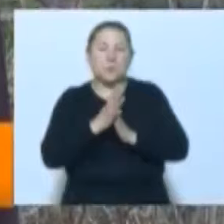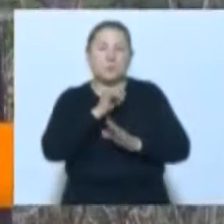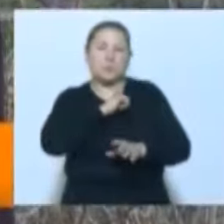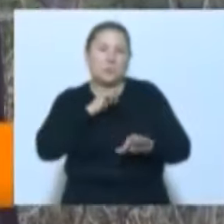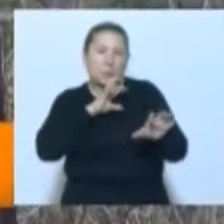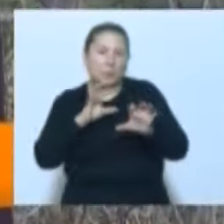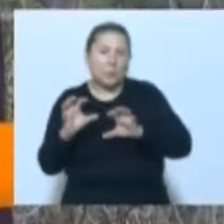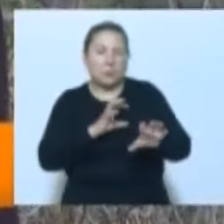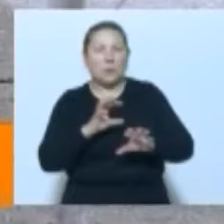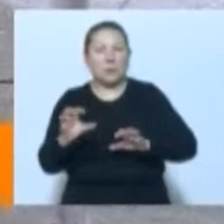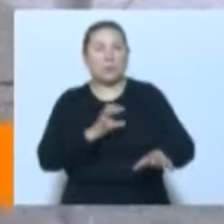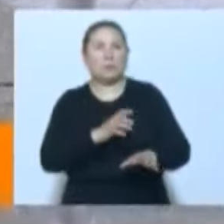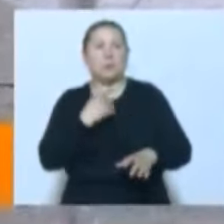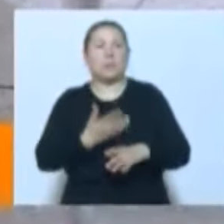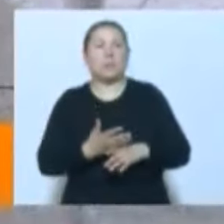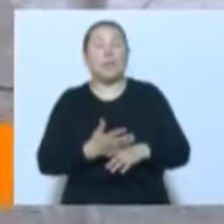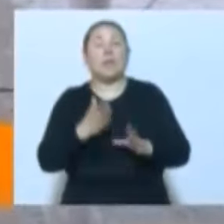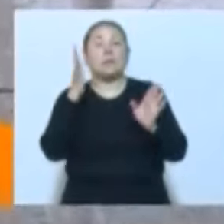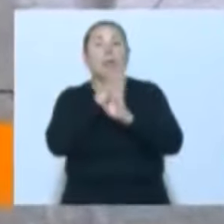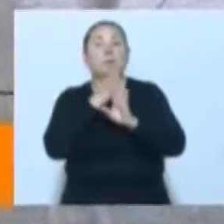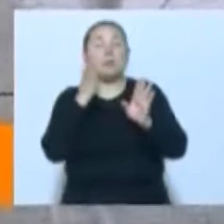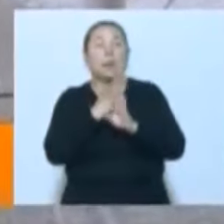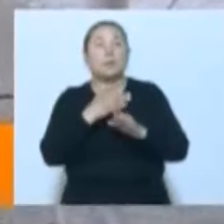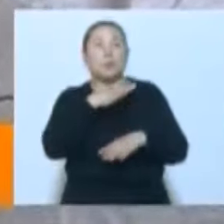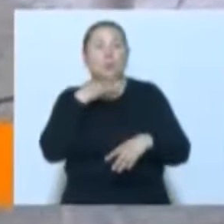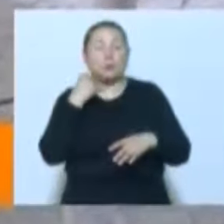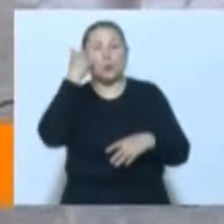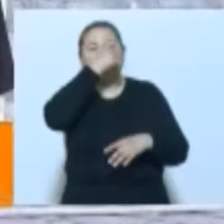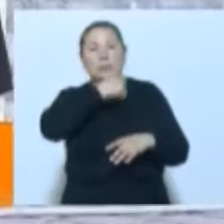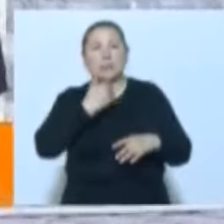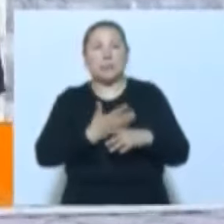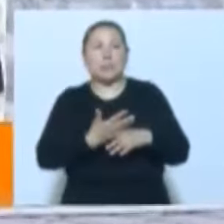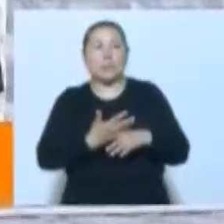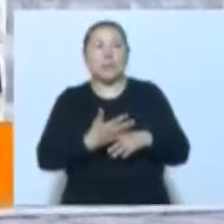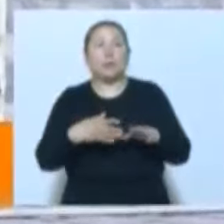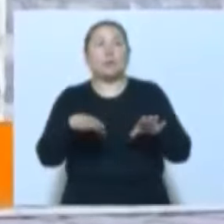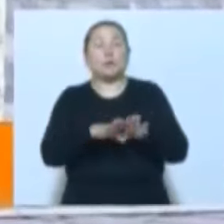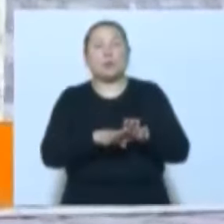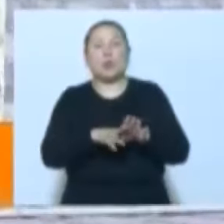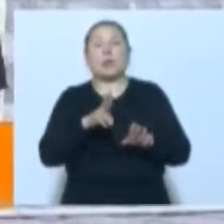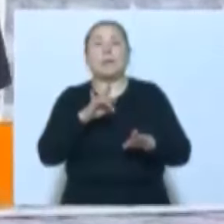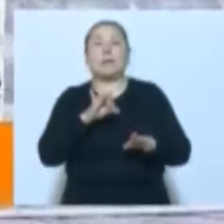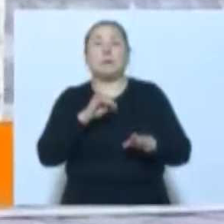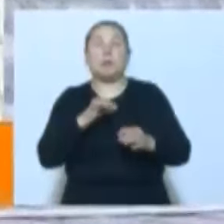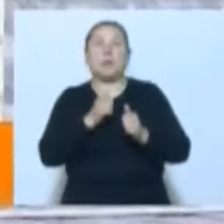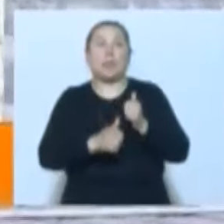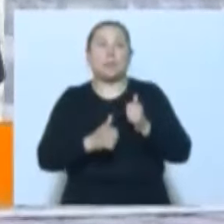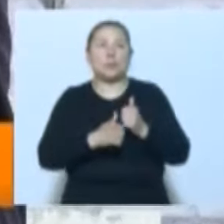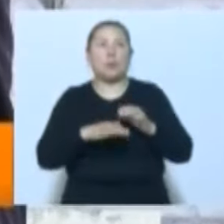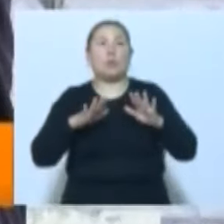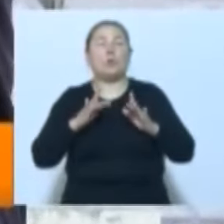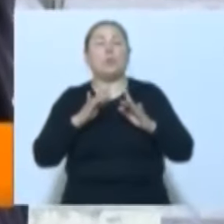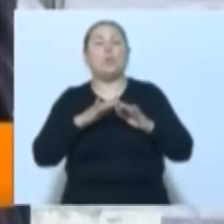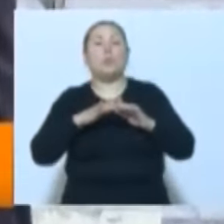осындай дәрежеге жетті. Табиғат жанашыры енді көп жылдық гүлдер егуді көздейді. Сондай ақ үй маңындағы шағын саябаққа орындық